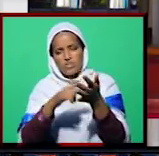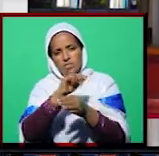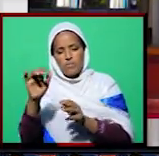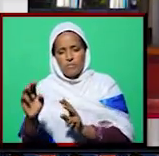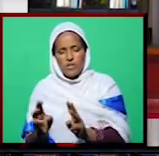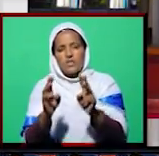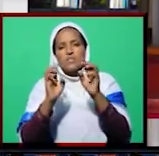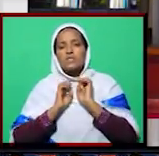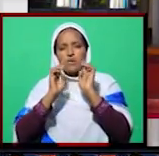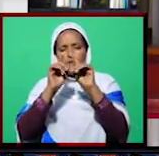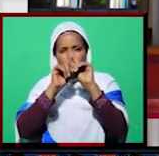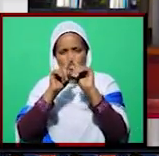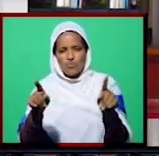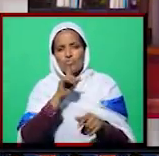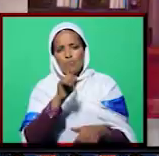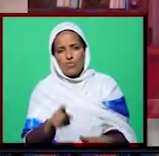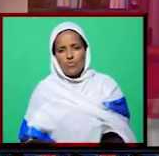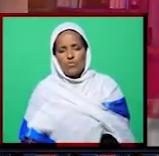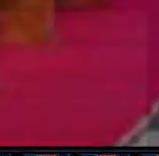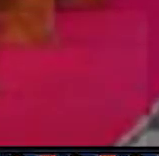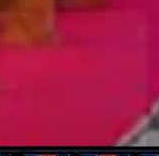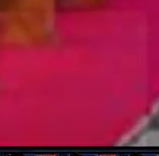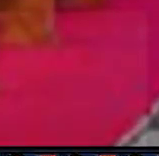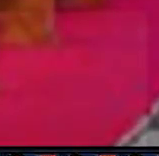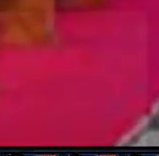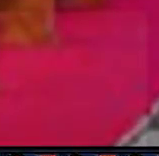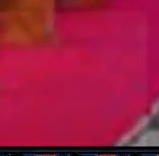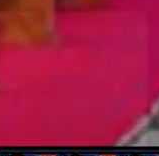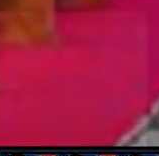ስለዚህ በዚህ መልኩ ቅዳሴው ልዩ ነው።